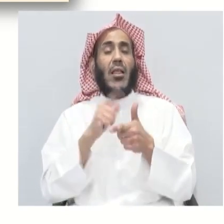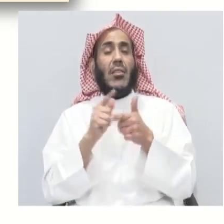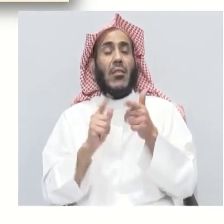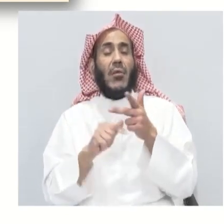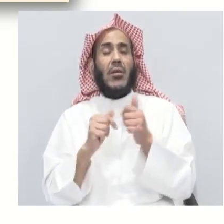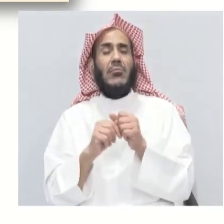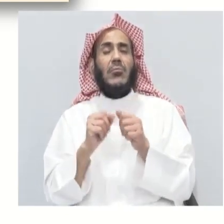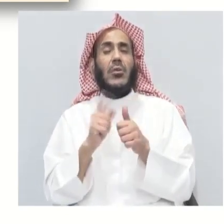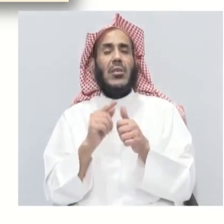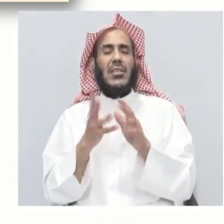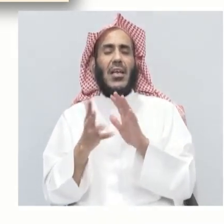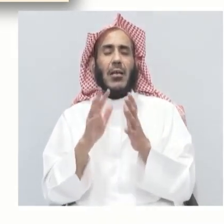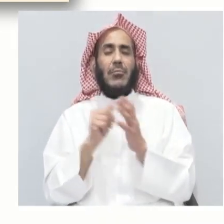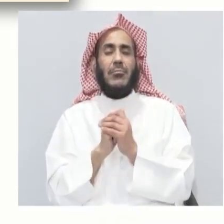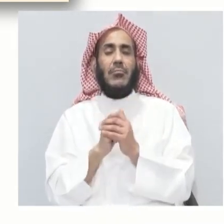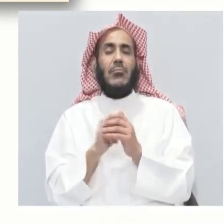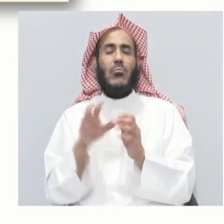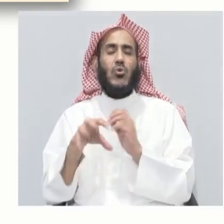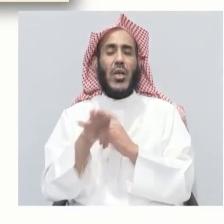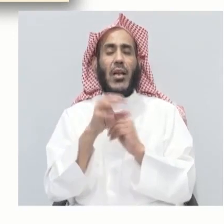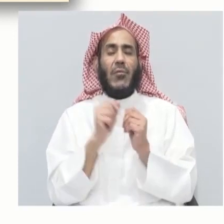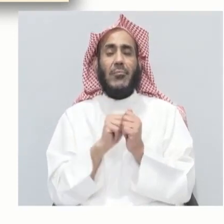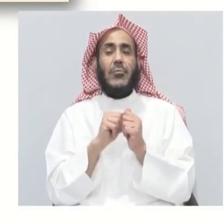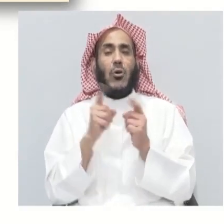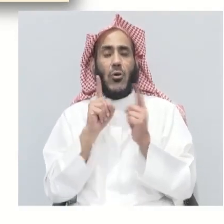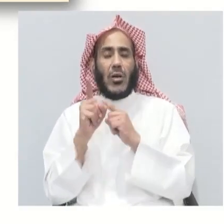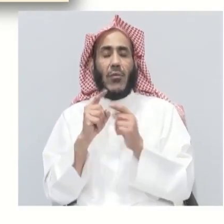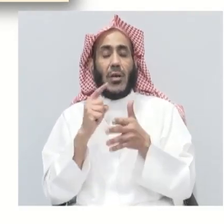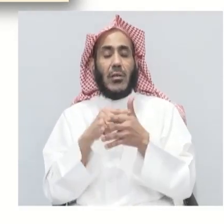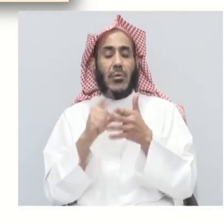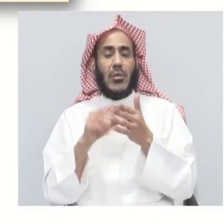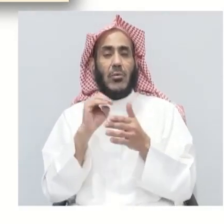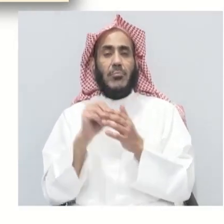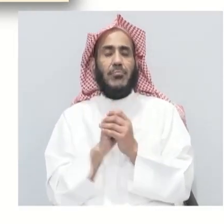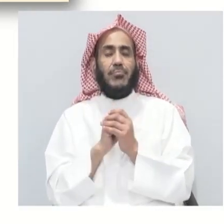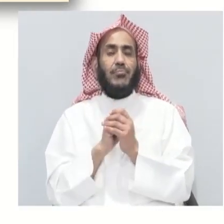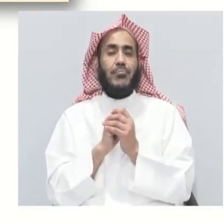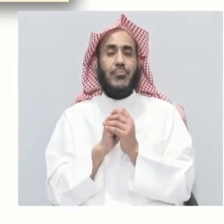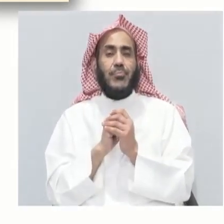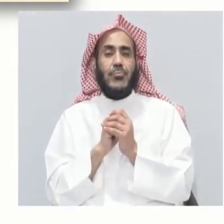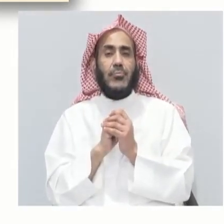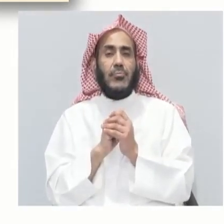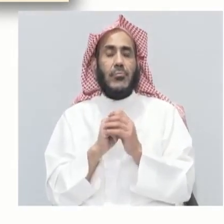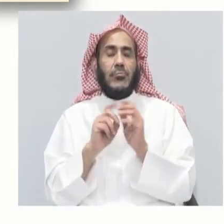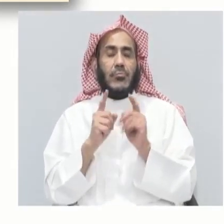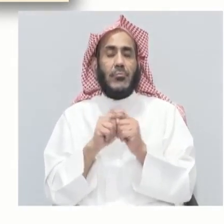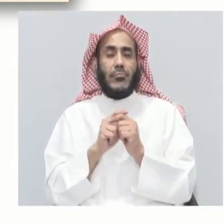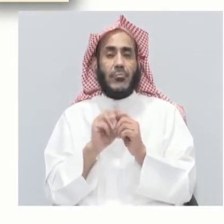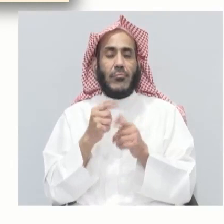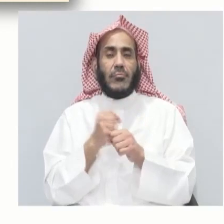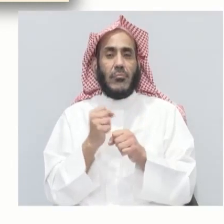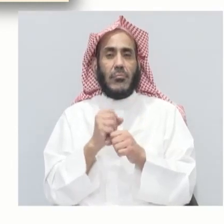صح ولا لا هي تقريبا مصنفه لديك انظر كيف رتبت الحل طبعا ستقوم